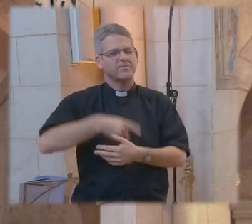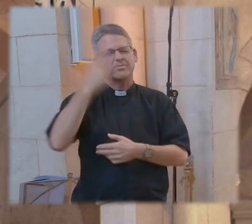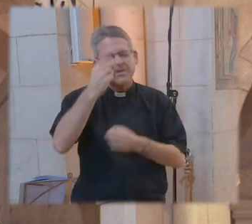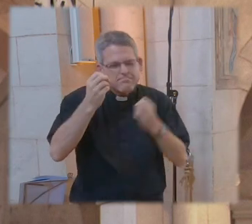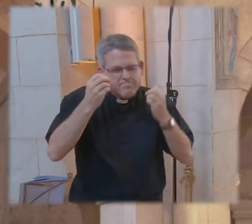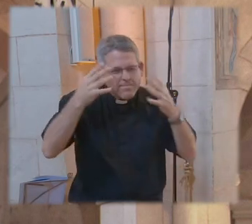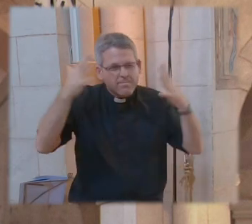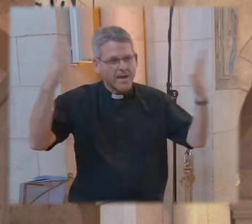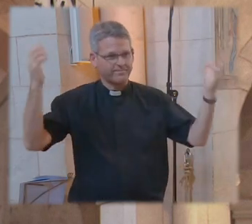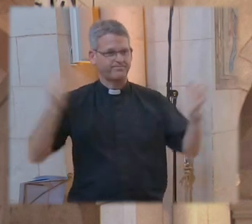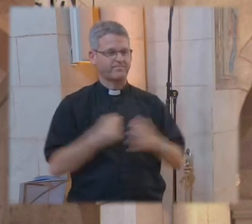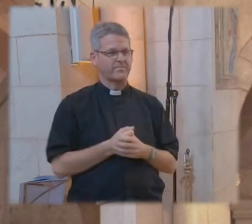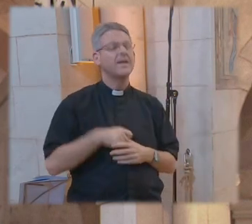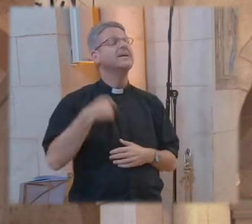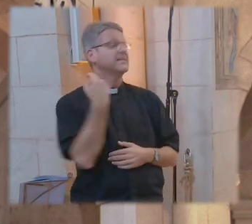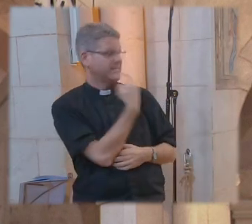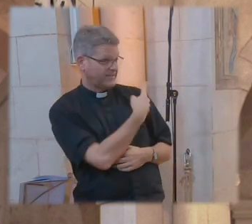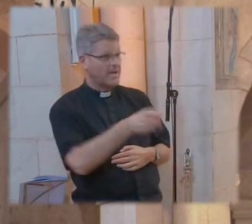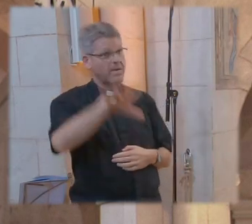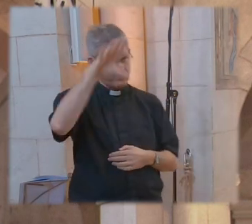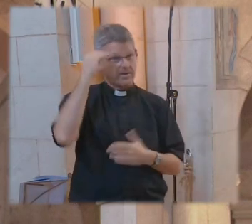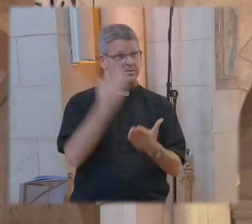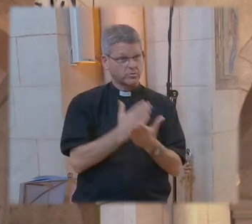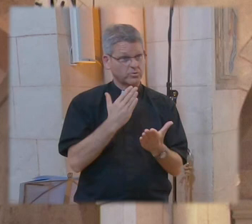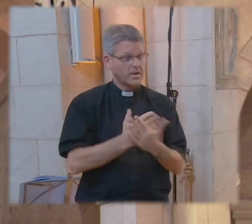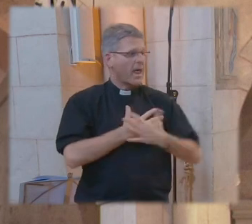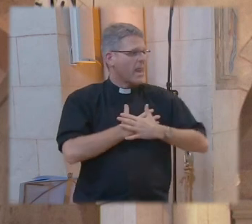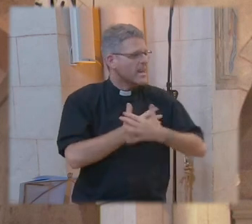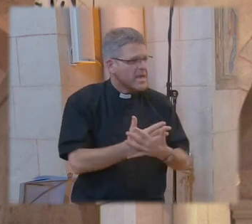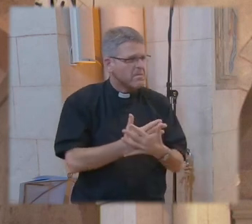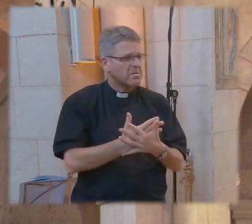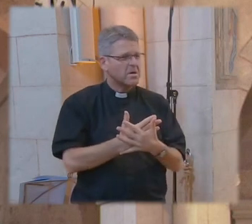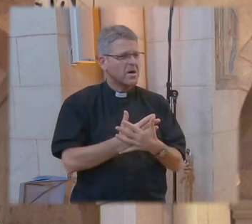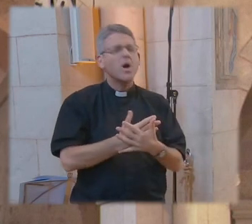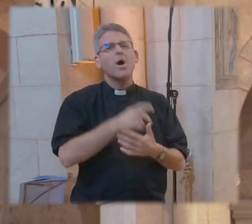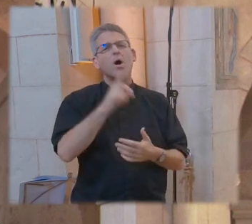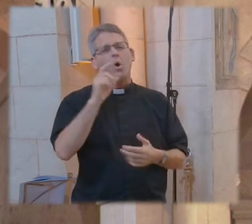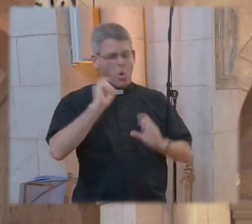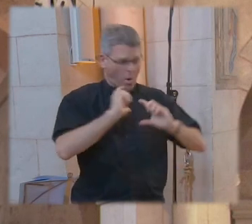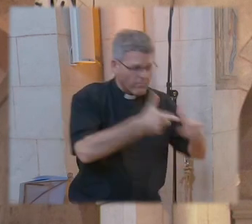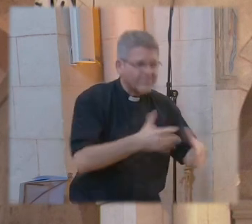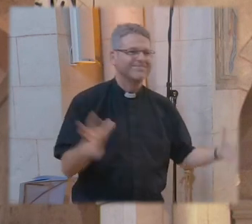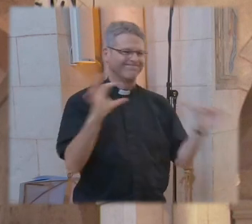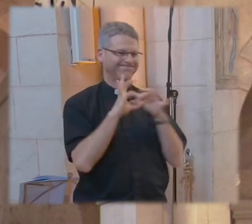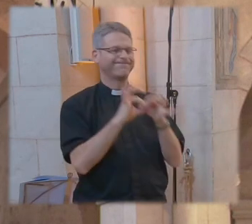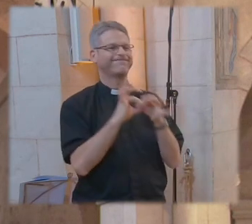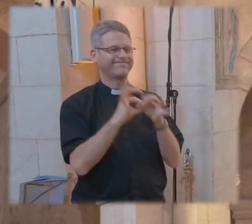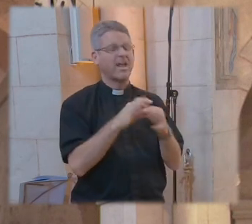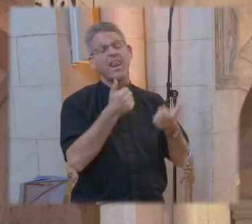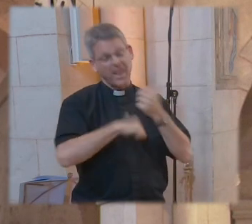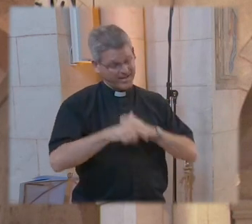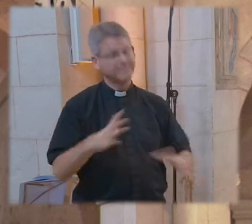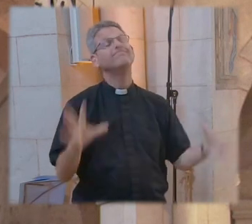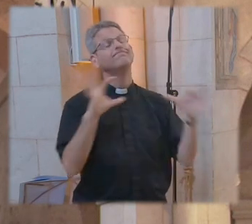Aus eigener Erfahrung wissen wir alle, dass es Liebe nicht ohne Opfer und nicht ohne Leiden